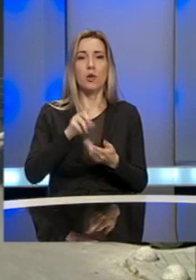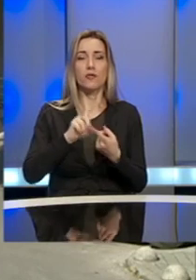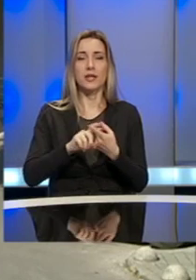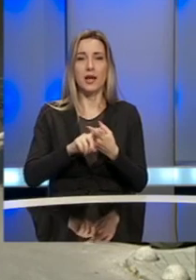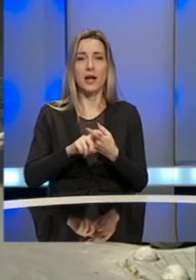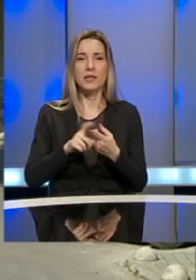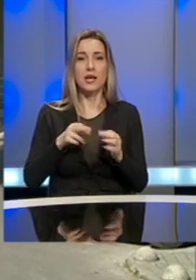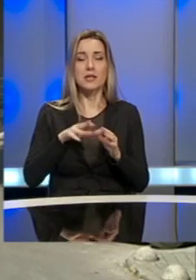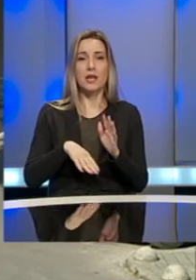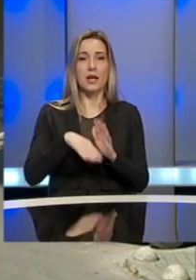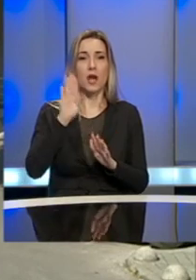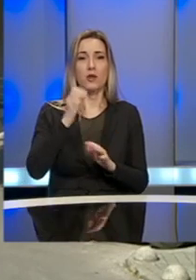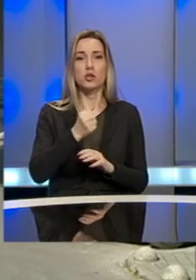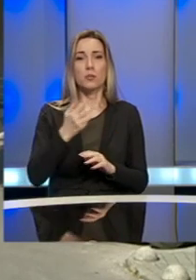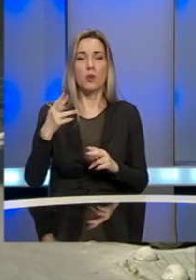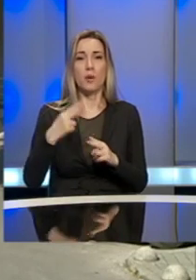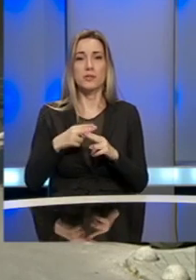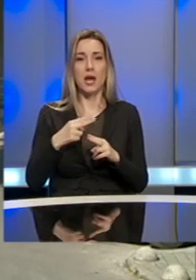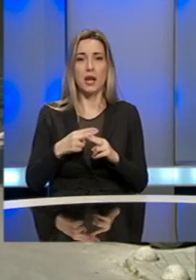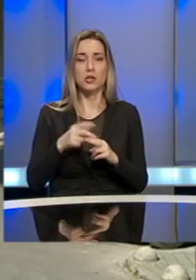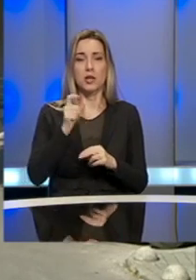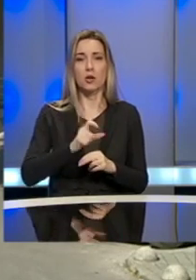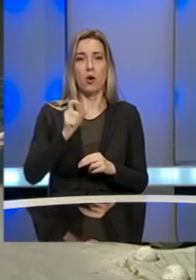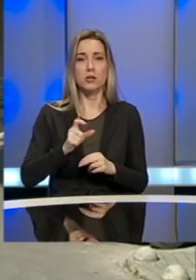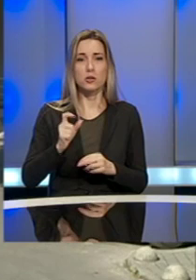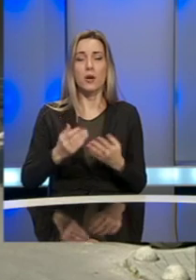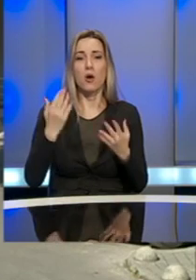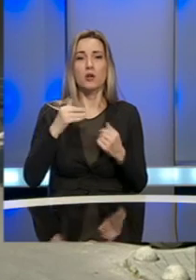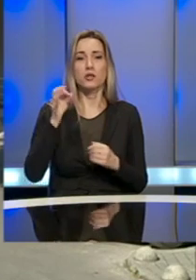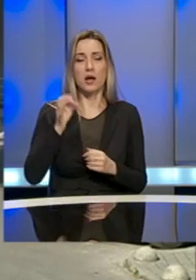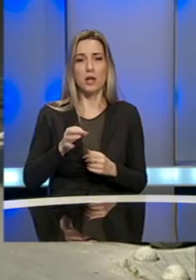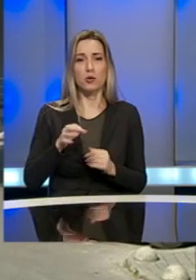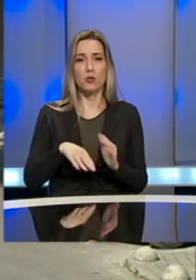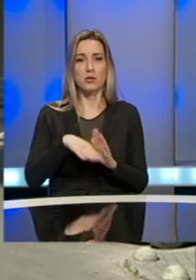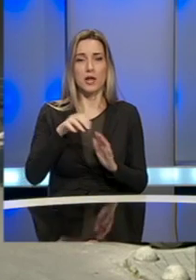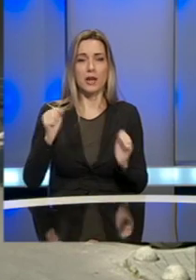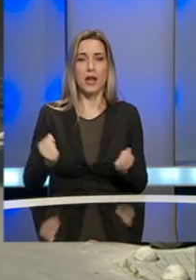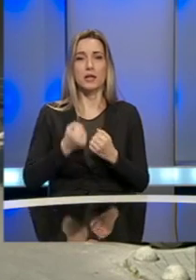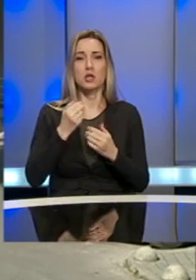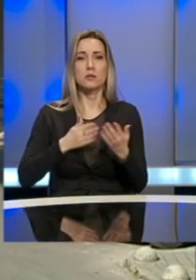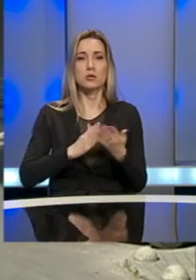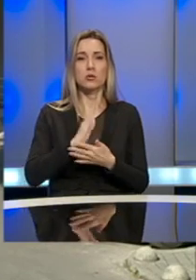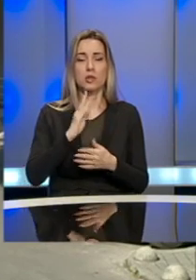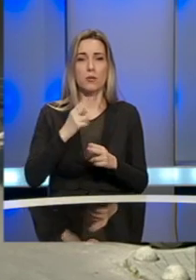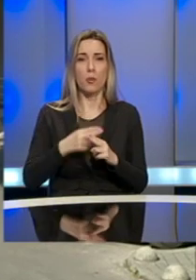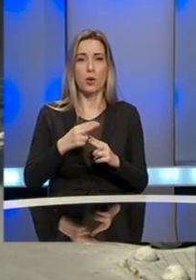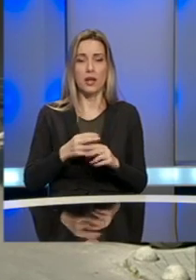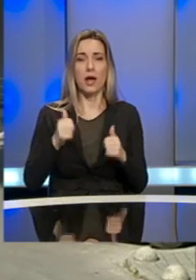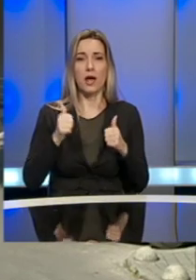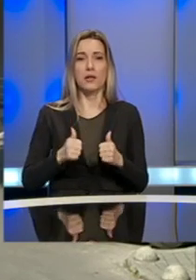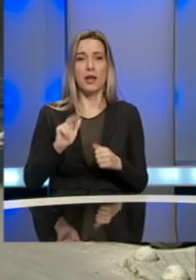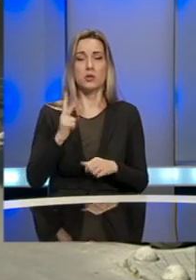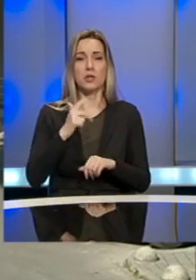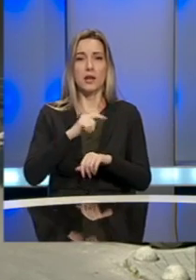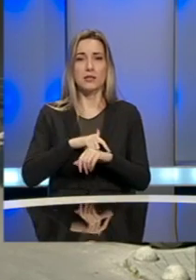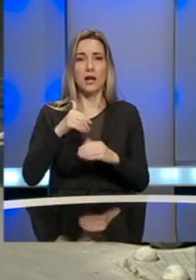sa najvećim brojem zaraženih osoba, odnosno o kantonu sa najtežim slučajevima oboljenja. Danas u